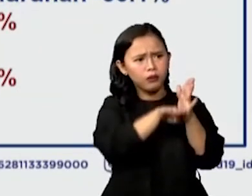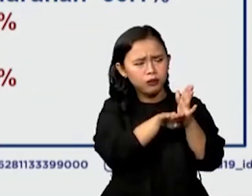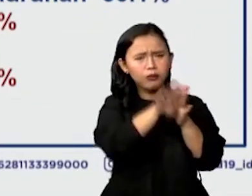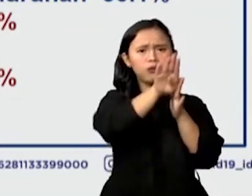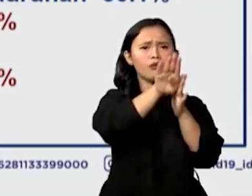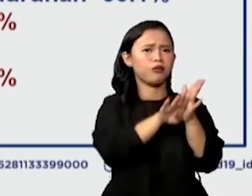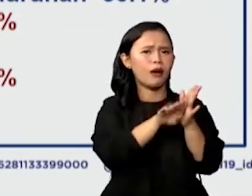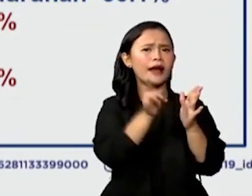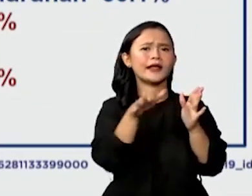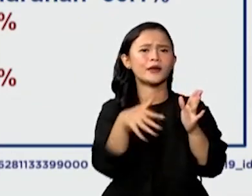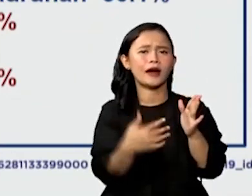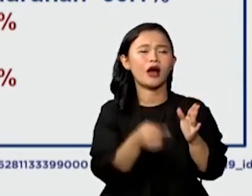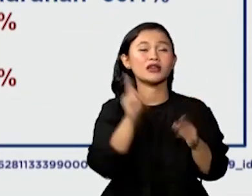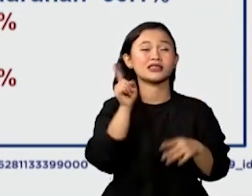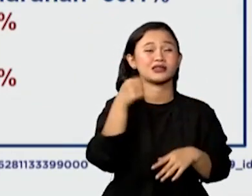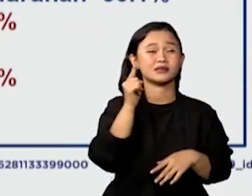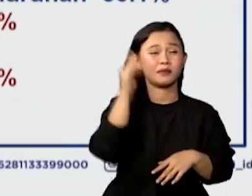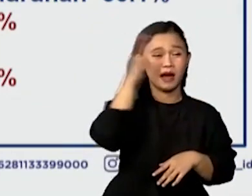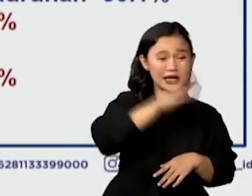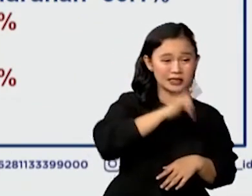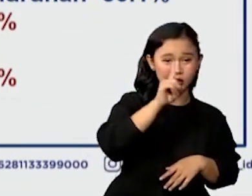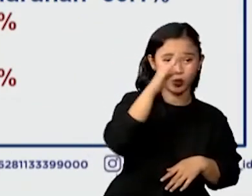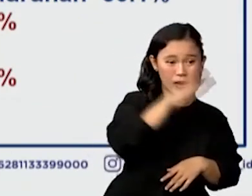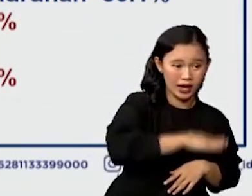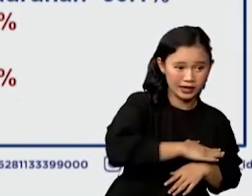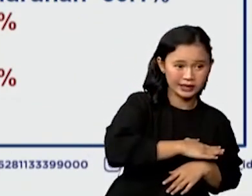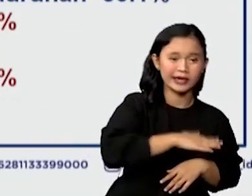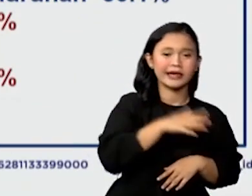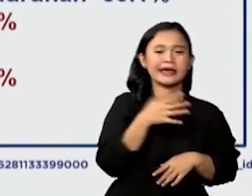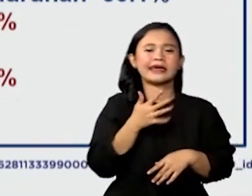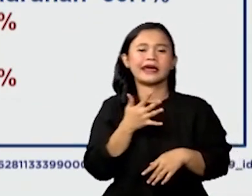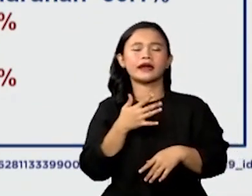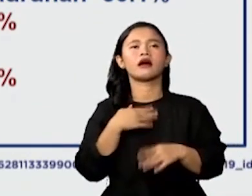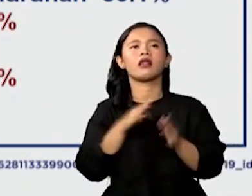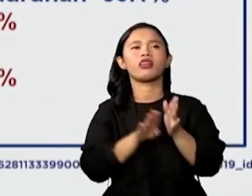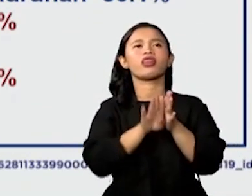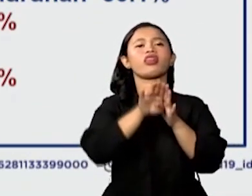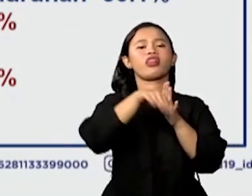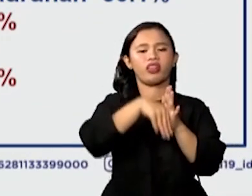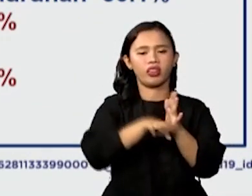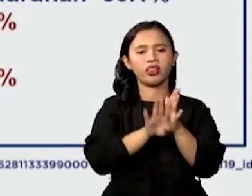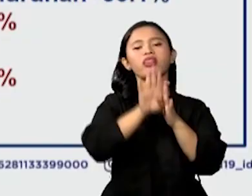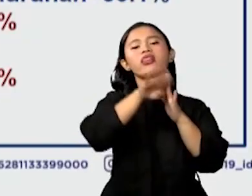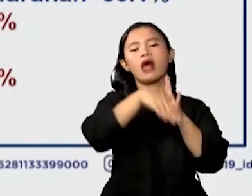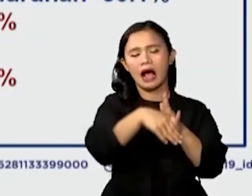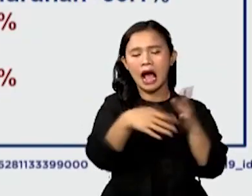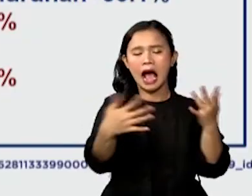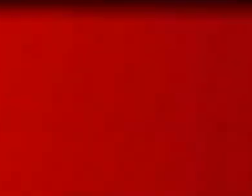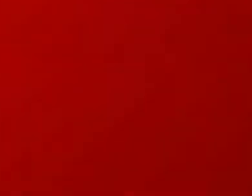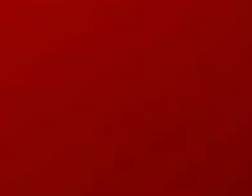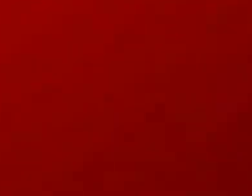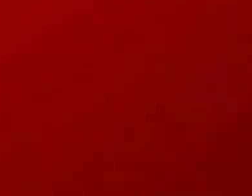provinsi yang mengalami tren kenaikan kasus COVID-19 ialah Provinsi Jawa Tengah, Papua, Bali, dan Aceh.